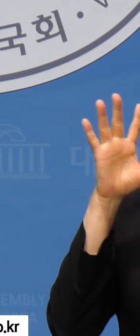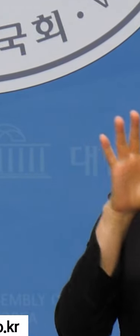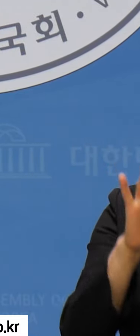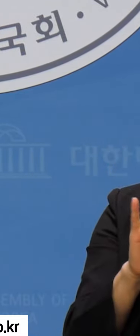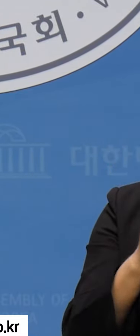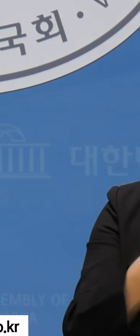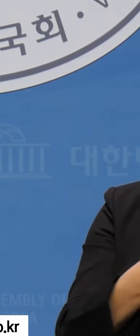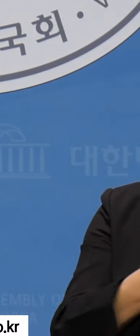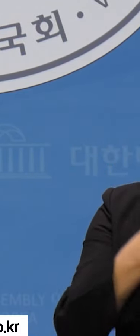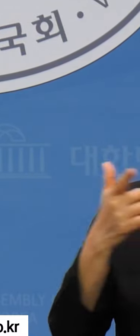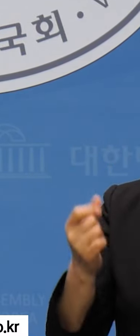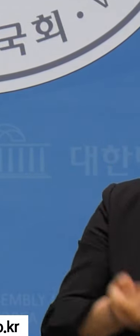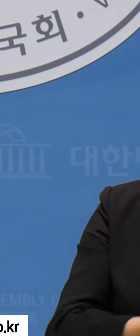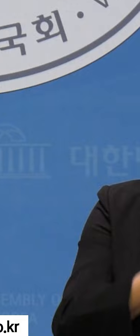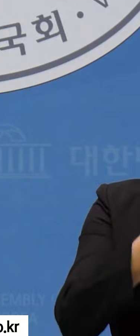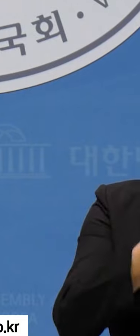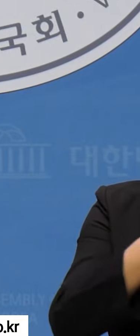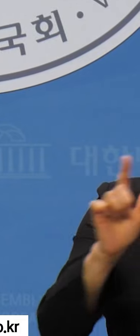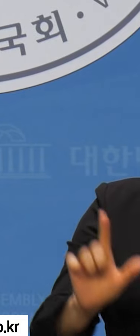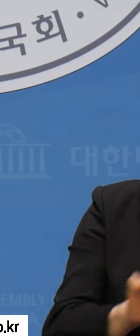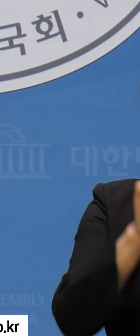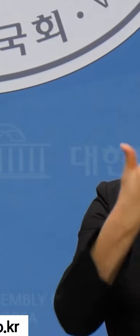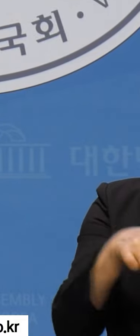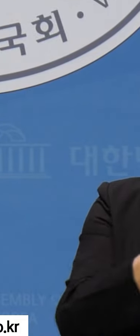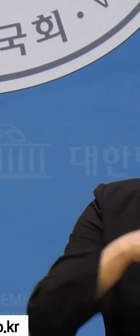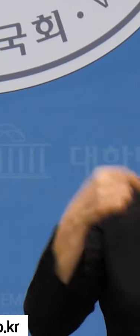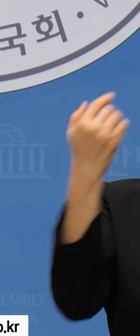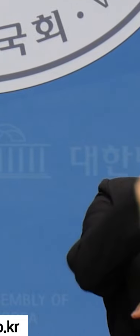모두 존엄한 삶을 누릴 수 있는 정책을